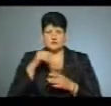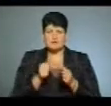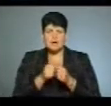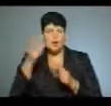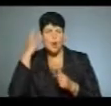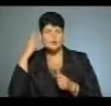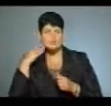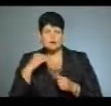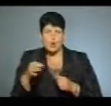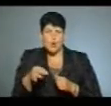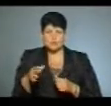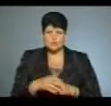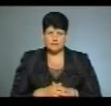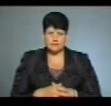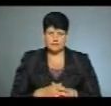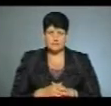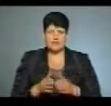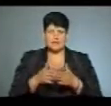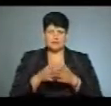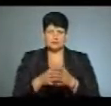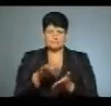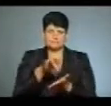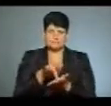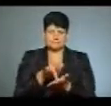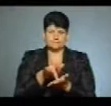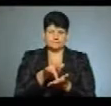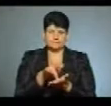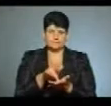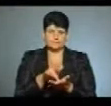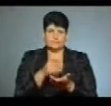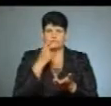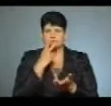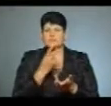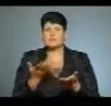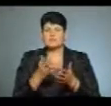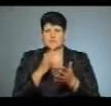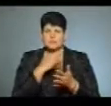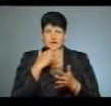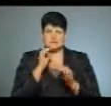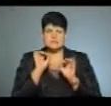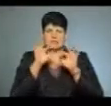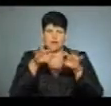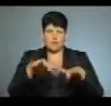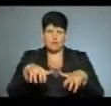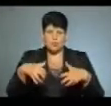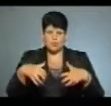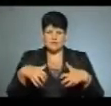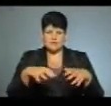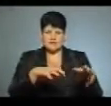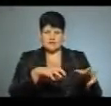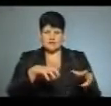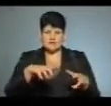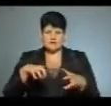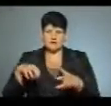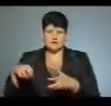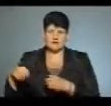острова. Беру борону на лодку, плыву на середину, шукаю, де є багато водоростей, закидаю борону, і хлопці тягнуть